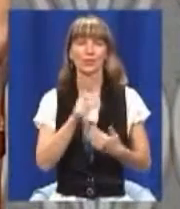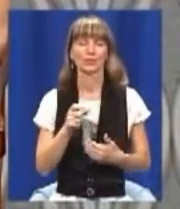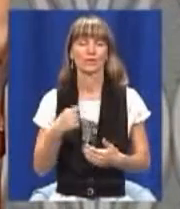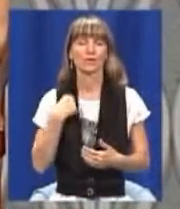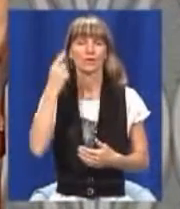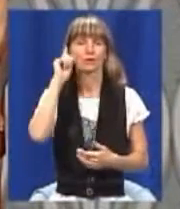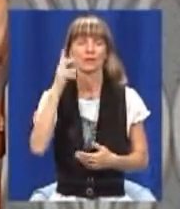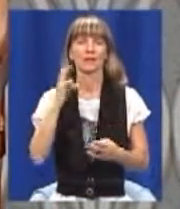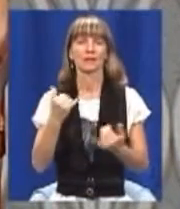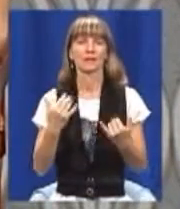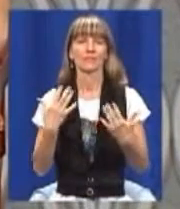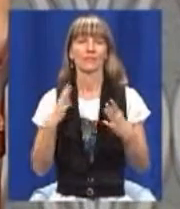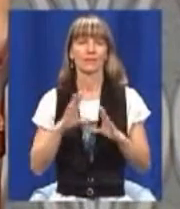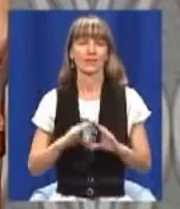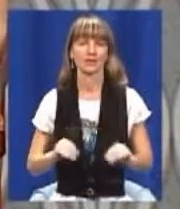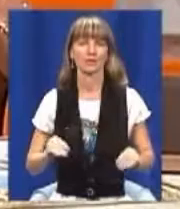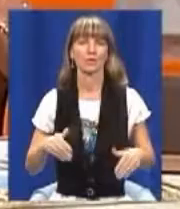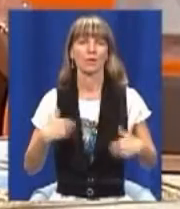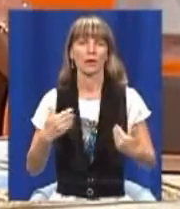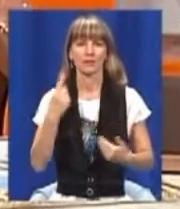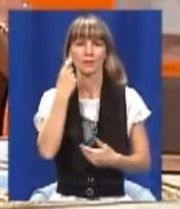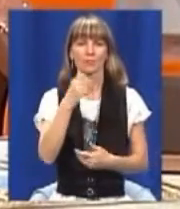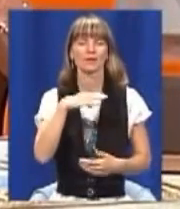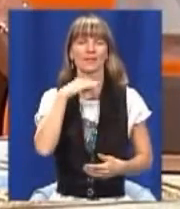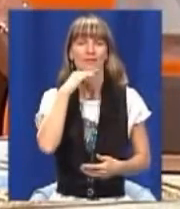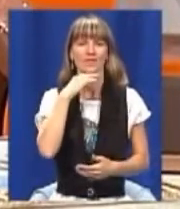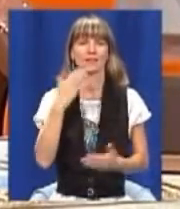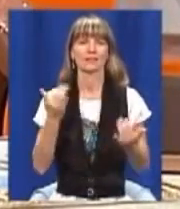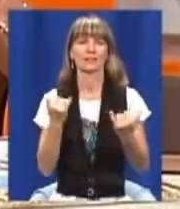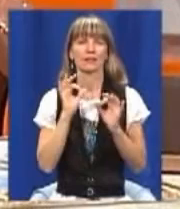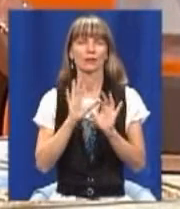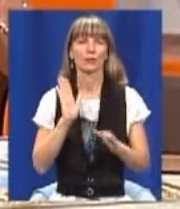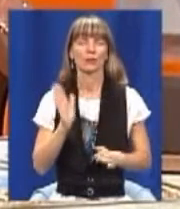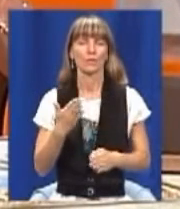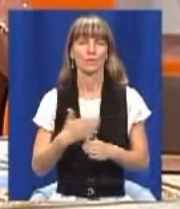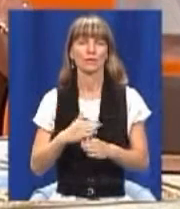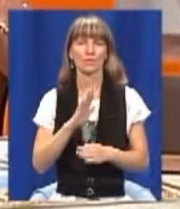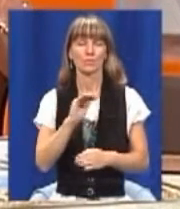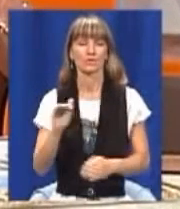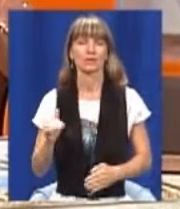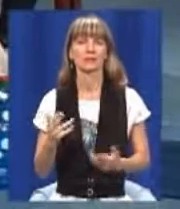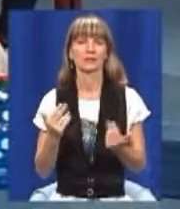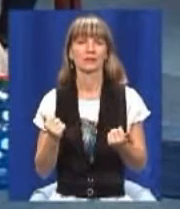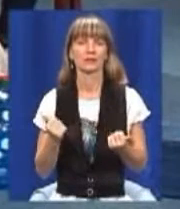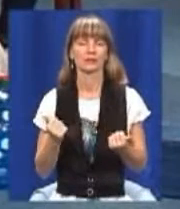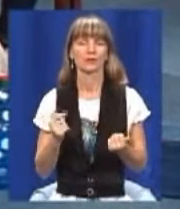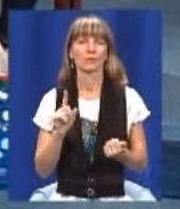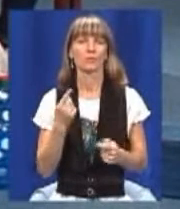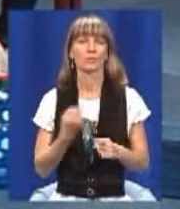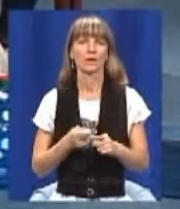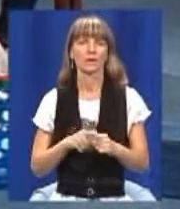я думаю, що на сьогодні все. Досить корисна інформація, да, якою ми сьогодні розповіли, і будемо потихесеньку прощатися. Так. Да,